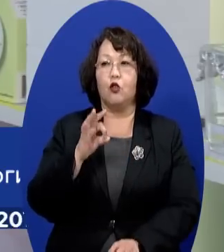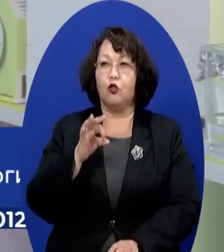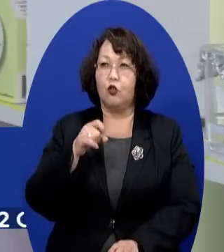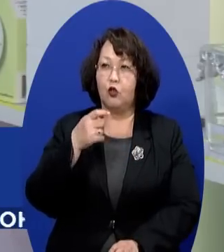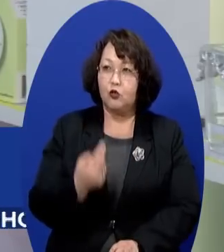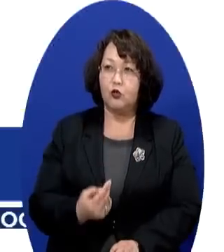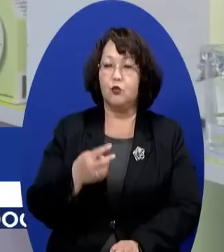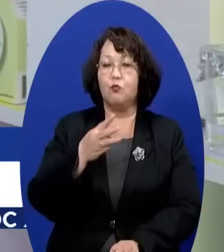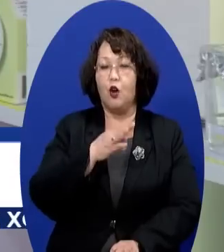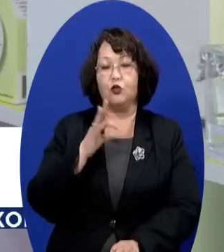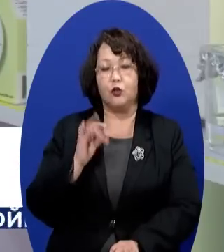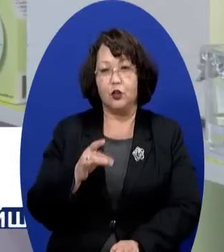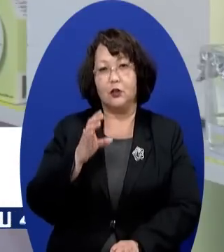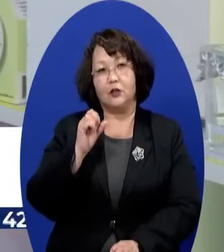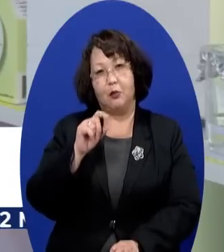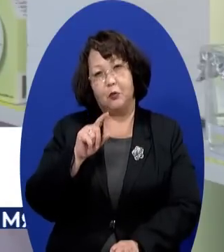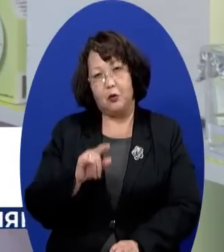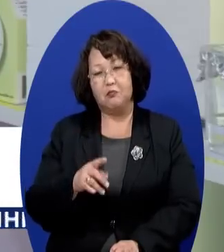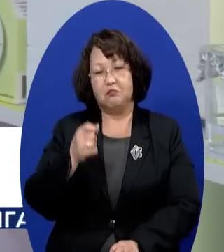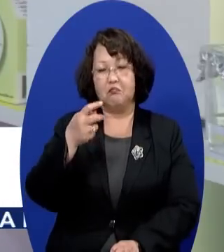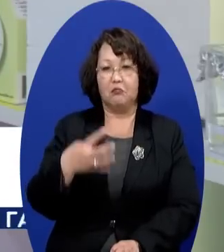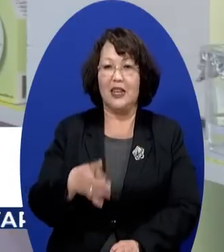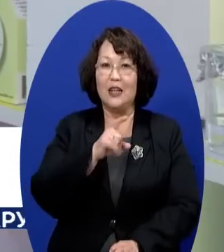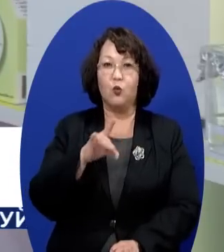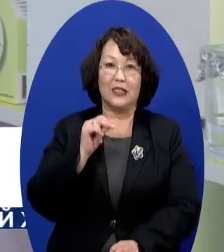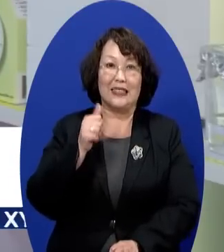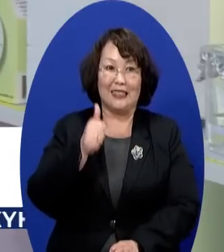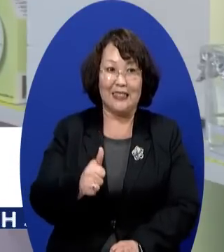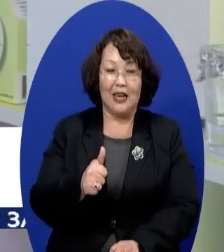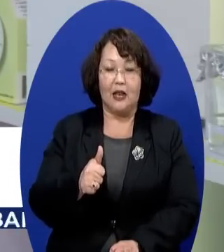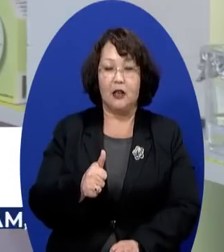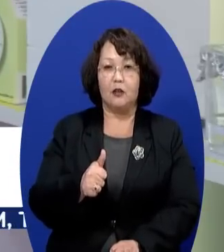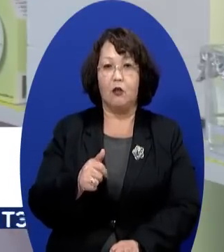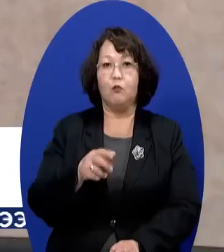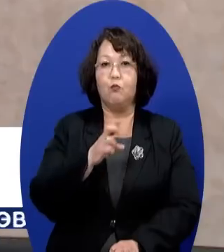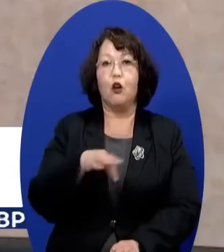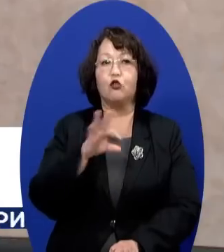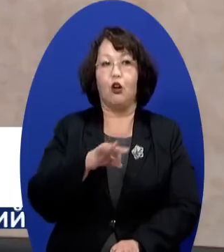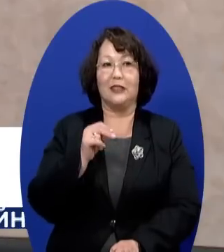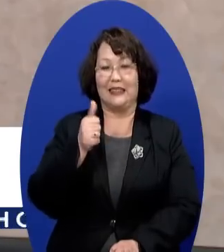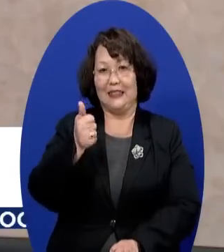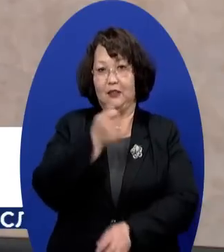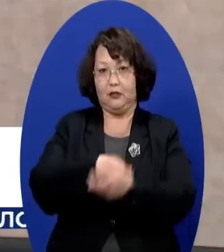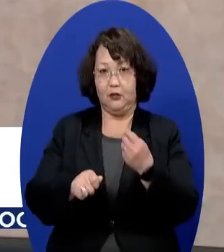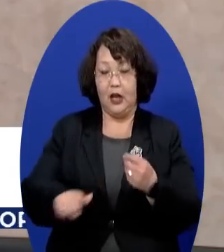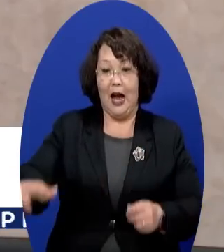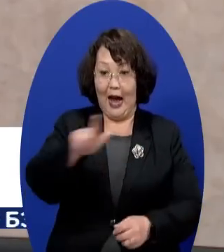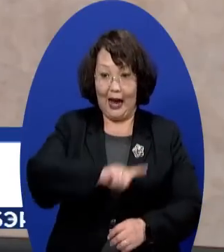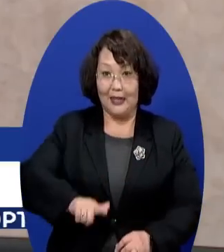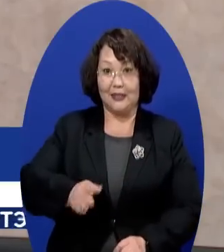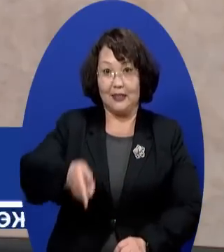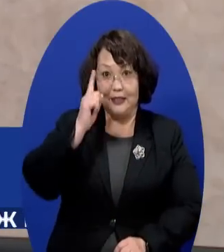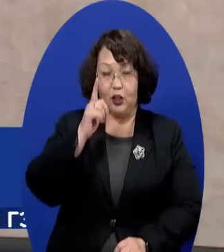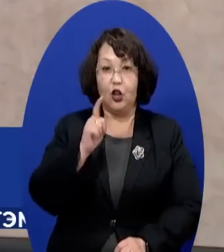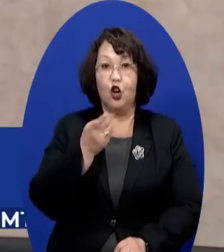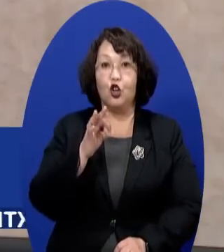байгаа. Ингэснээрээс ирүүлхэн шаардлага хангасан тонортой бүтээгдэхүүн цагтлалд нийлүүлэгдэж байна. Газрынхан хөрсийг эхлээд сайжруулах хэрэгтэй.